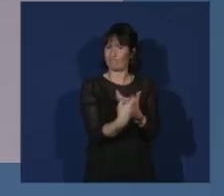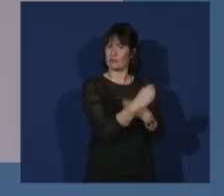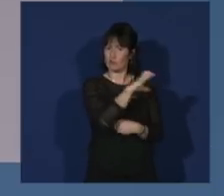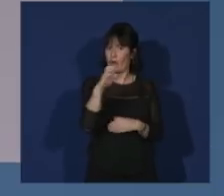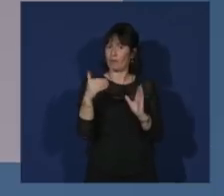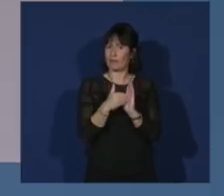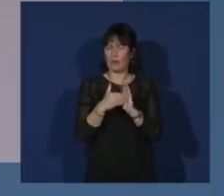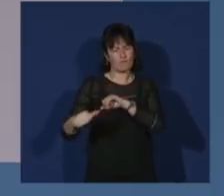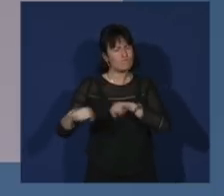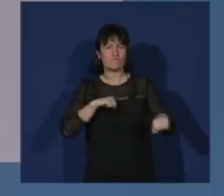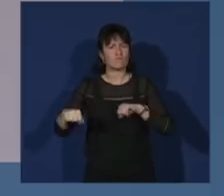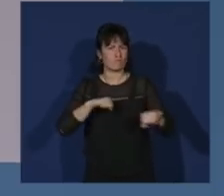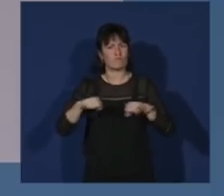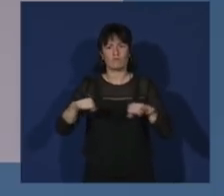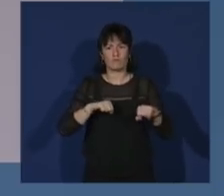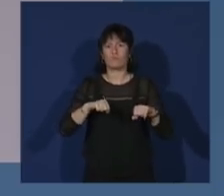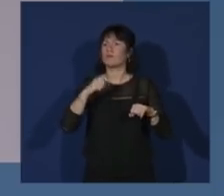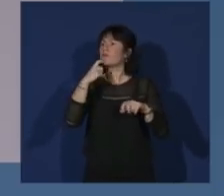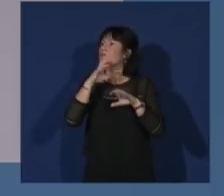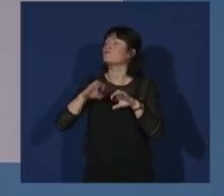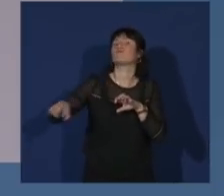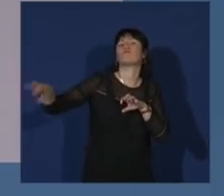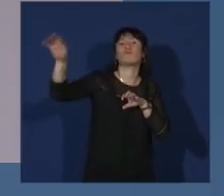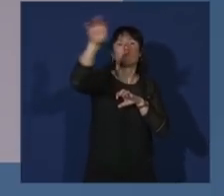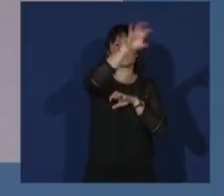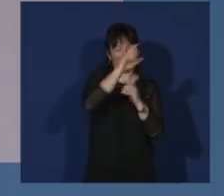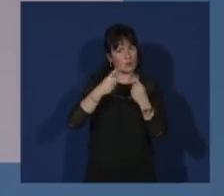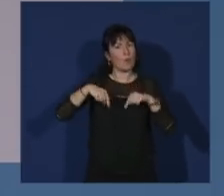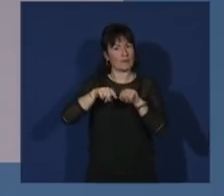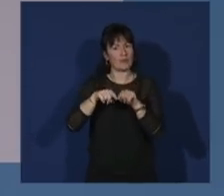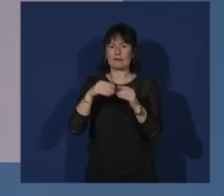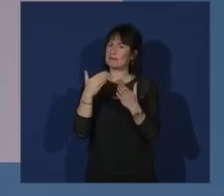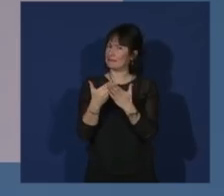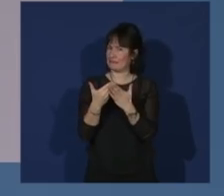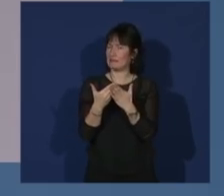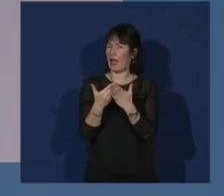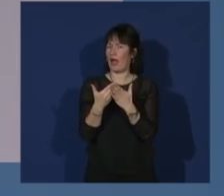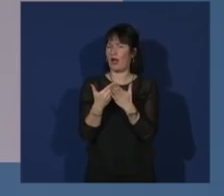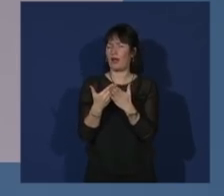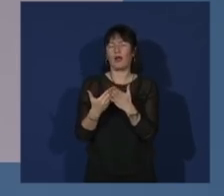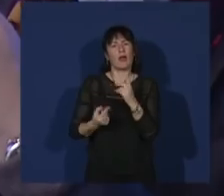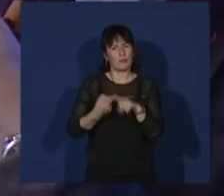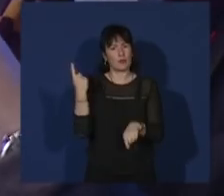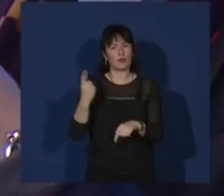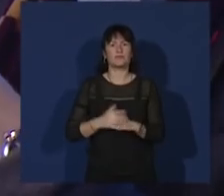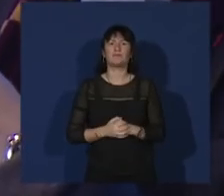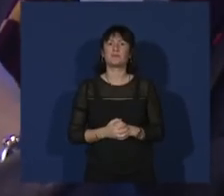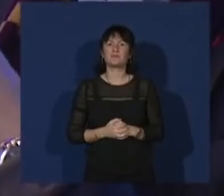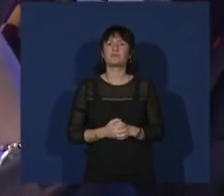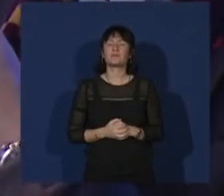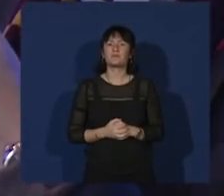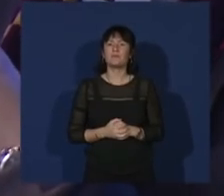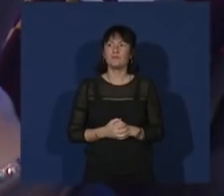adhérents actifs dans nos comités locaux. Et c'est un think tank indépendant qui a mené cette enquête. Et d'ailleurs, quelle autre formation